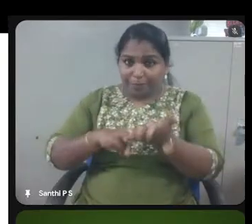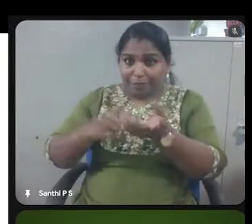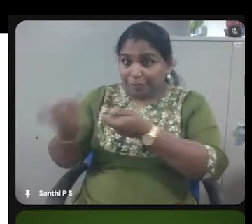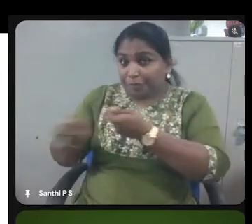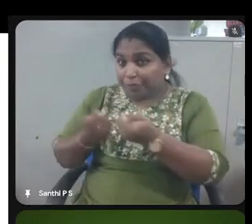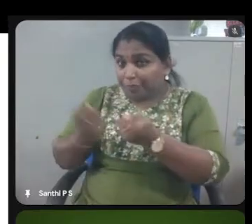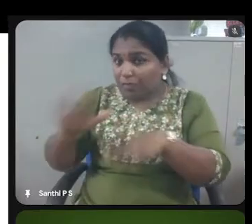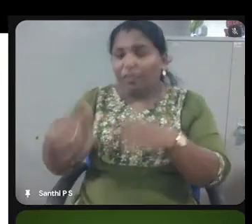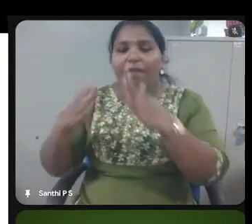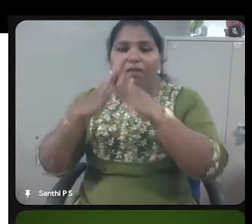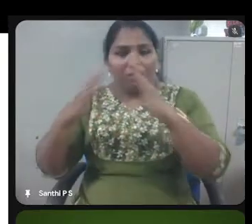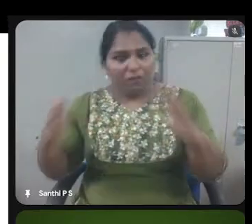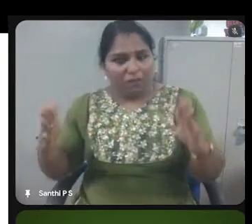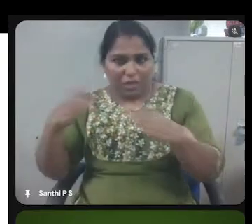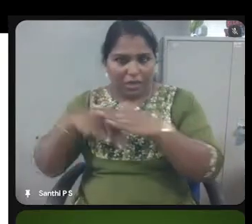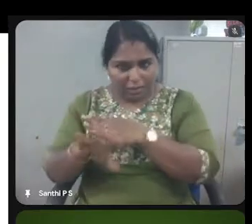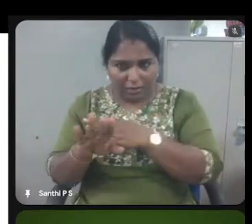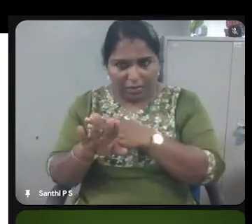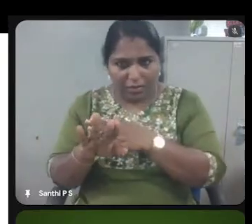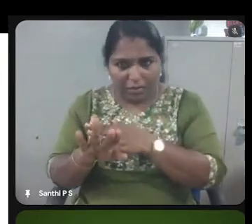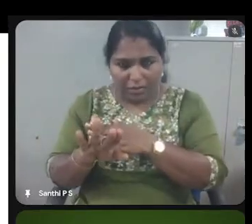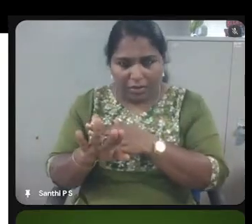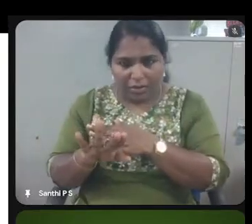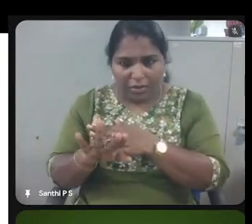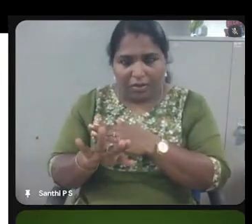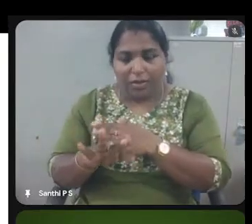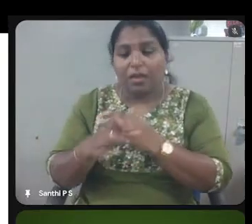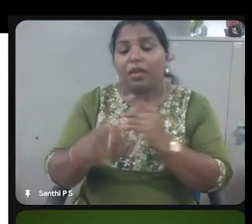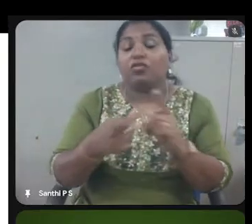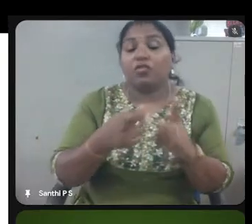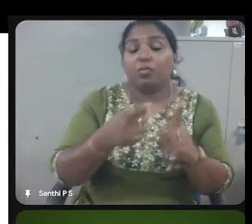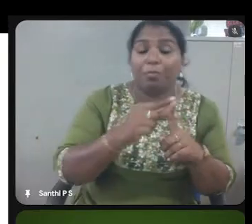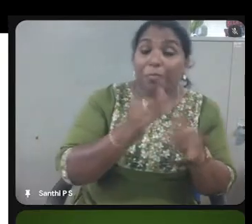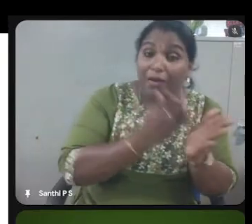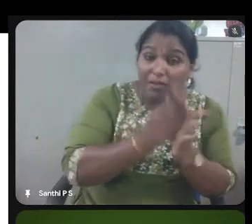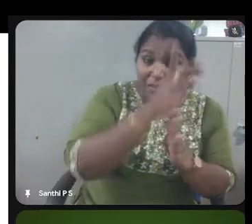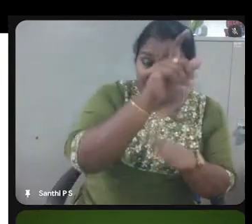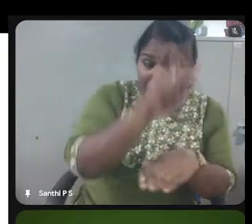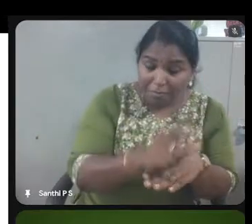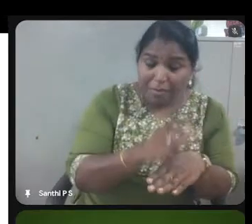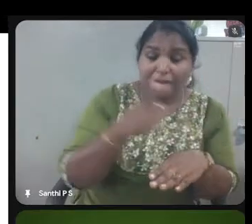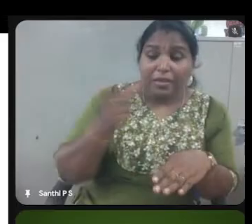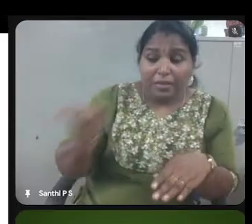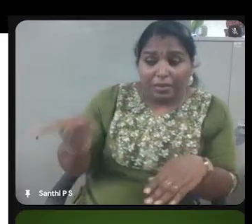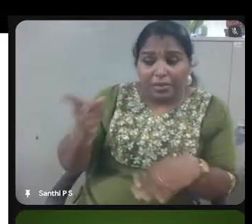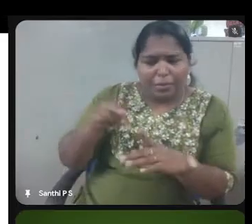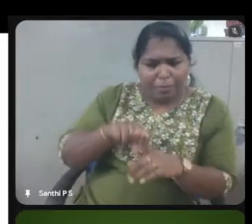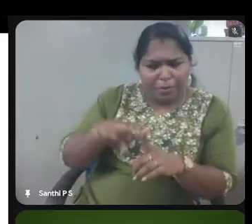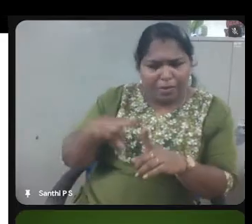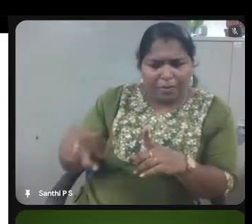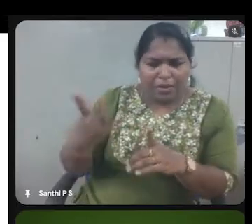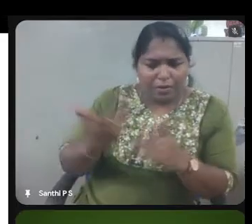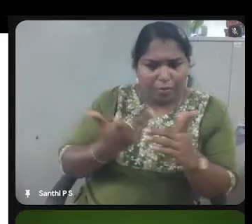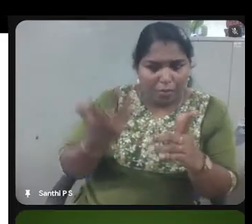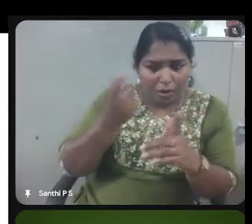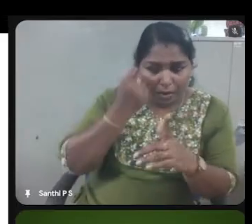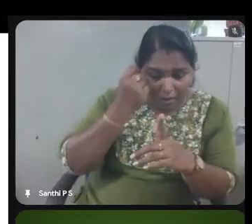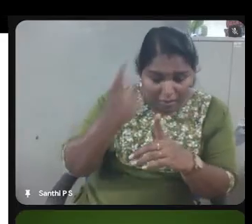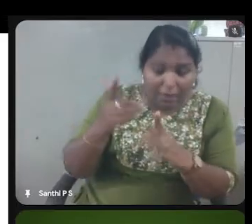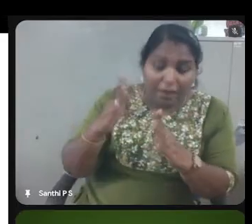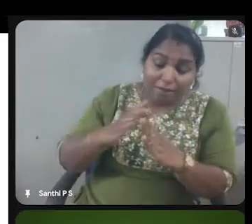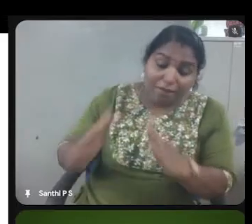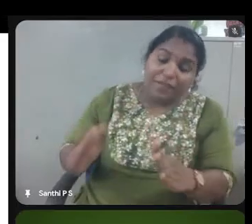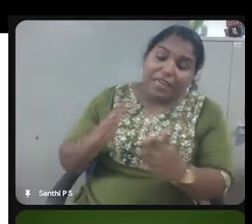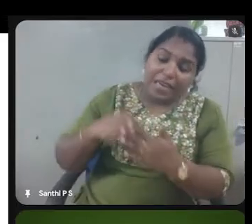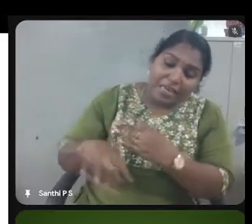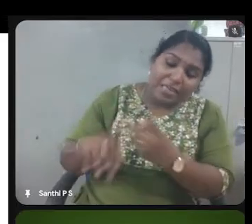വീട്ടിലാണ്. അപ്പം ആ പ്രൊഫഷണൽ നിങ്ങളുടെ കാര്യം മനസ്സിലാക്കി എന്തൊക്കെ ചേഞ്ചസ് നമുക്ക് വീട്ടിൽ വരുത്താം എന്നുള്ള രീതിയിലാണ് അവർ